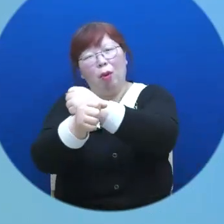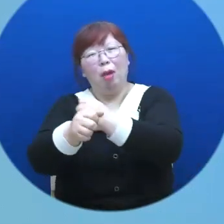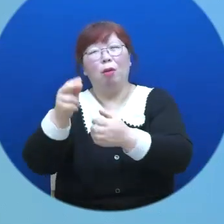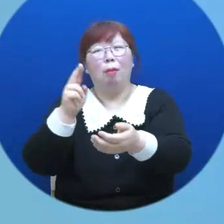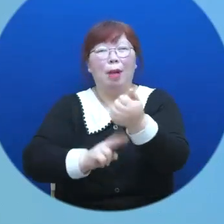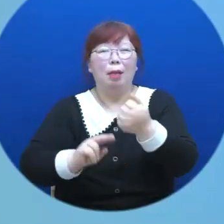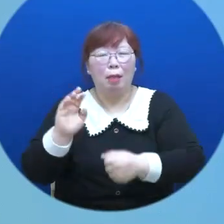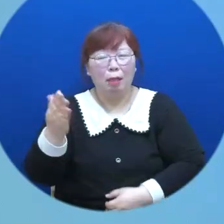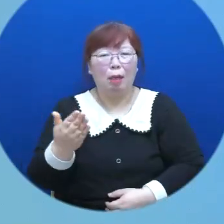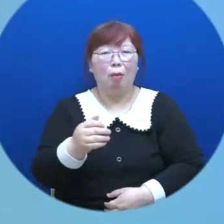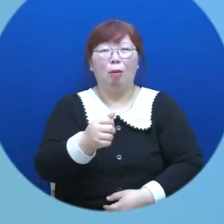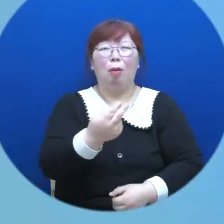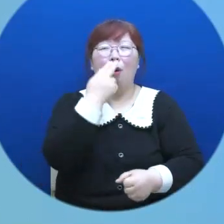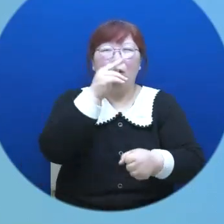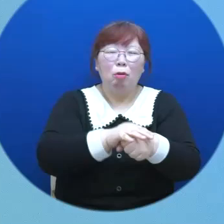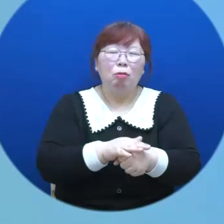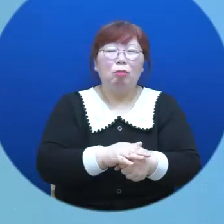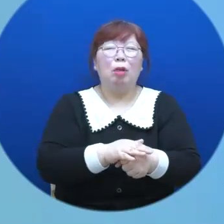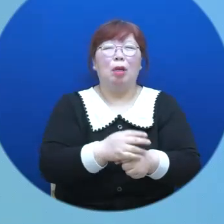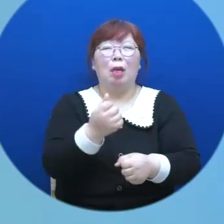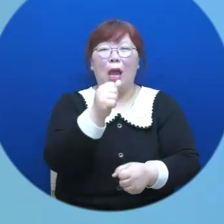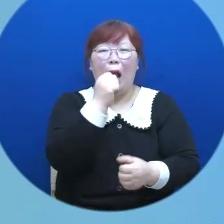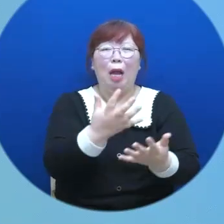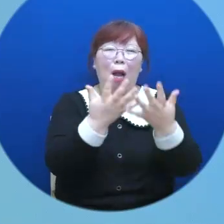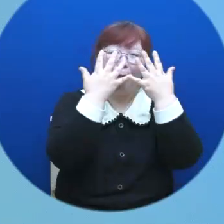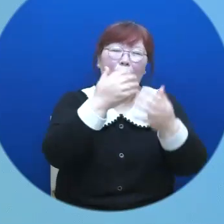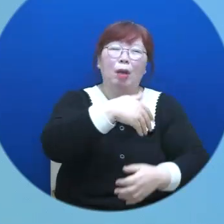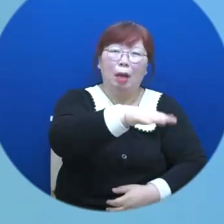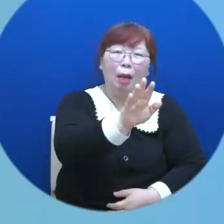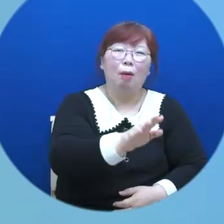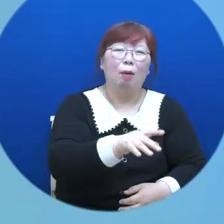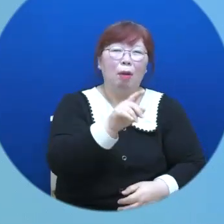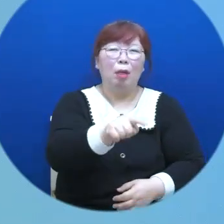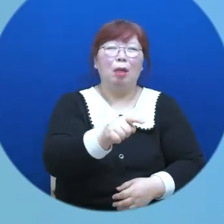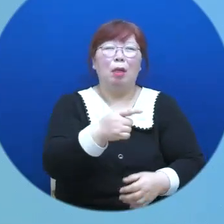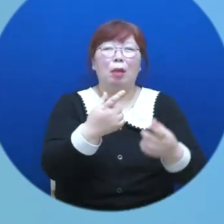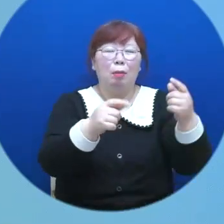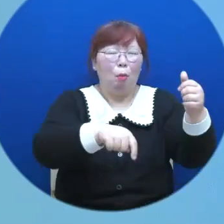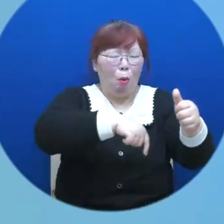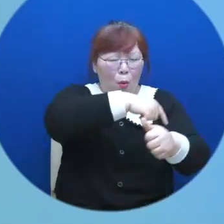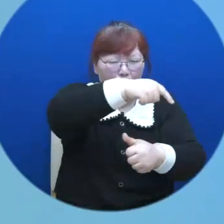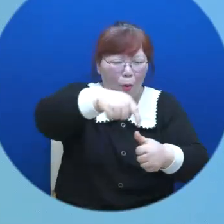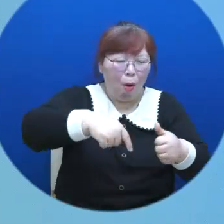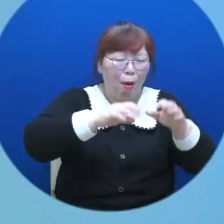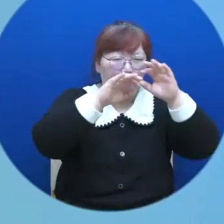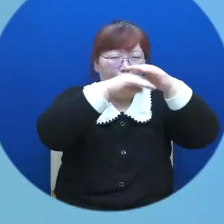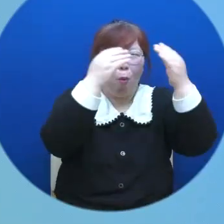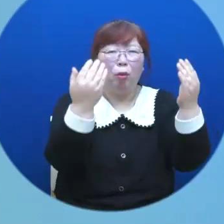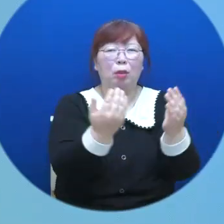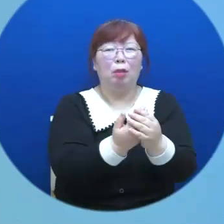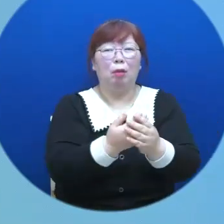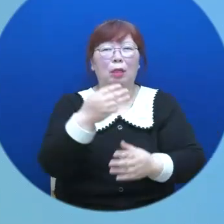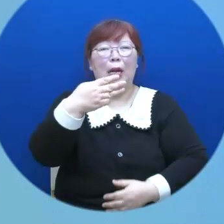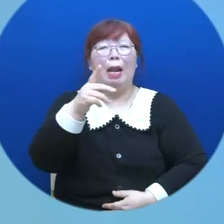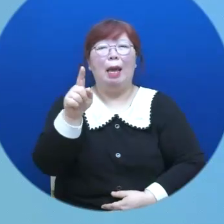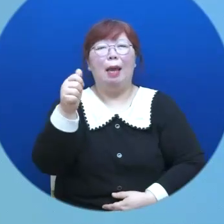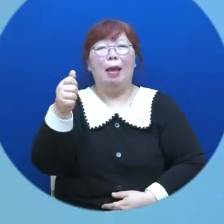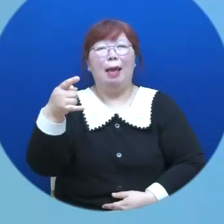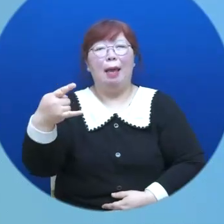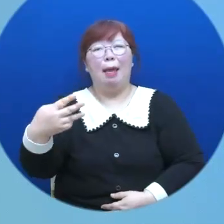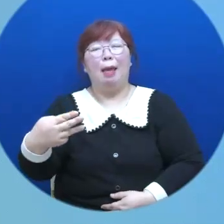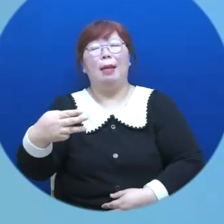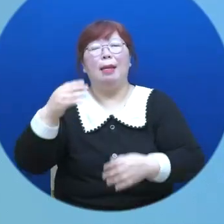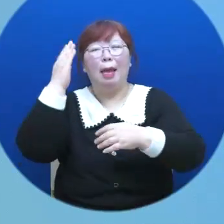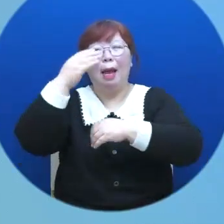쓰고 감옥에 갇히죠. 여러분, 하늘에서 그걸 바라보는 엄마 없이